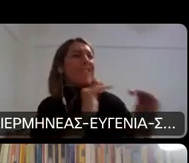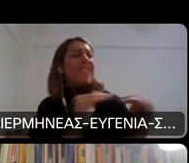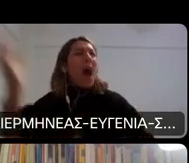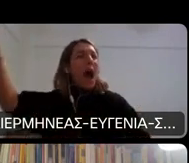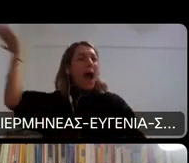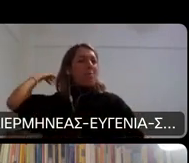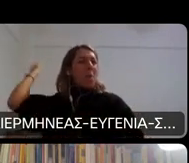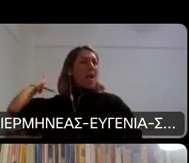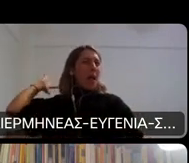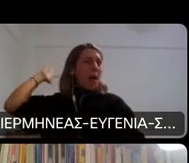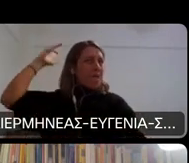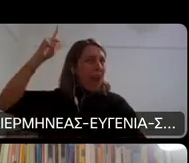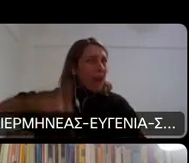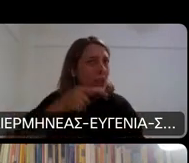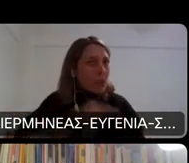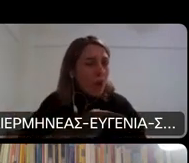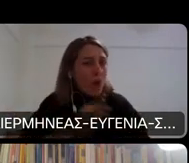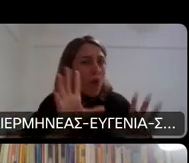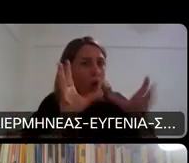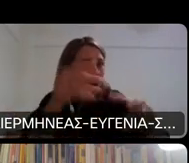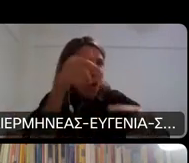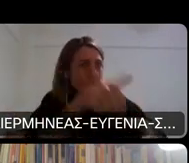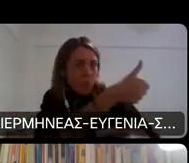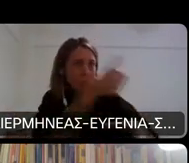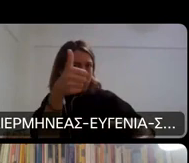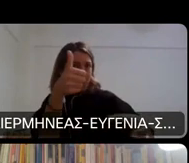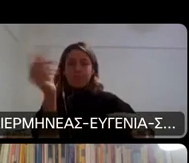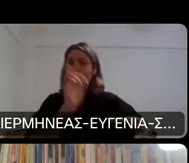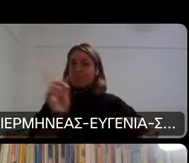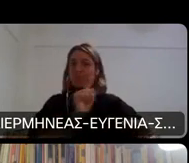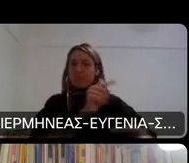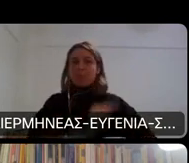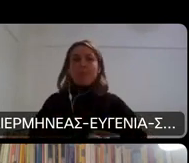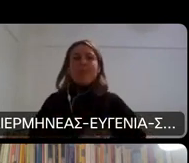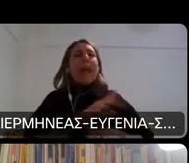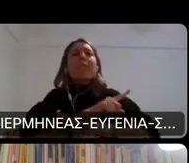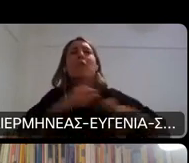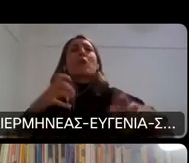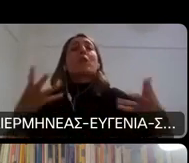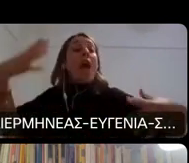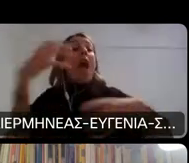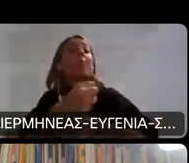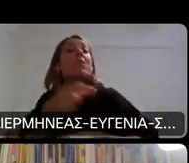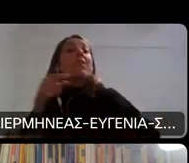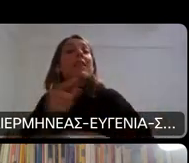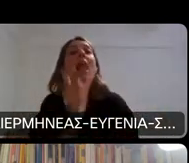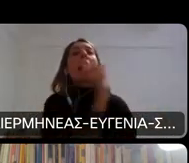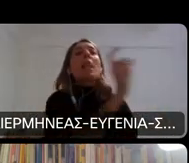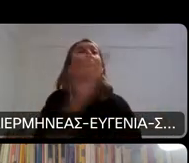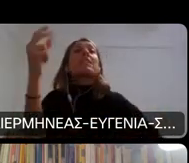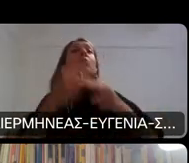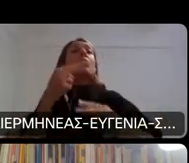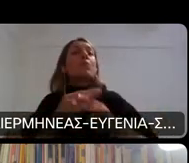προϋπάρχουσα και ούτω καθεξής κατηγορία, αλλά ως επίτευξη. Οι λέξεις κλειδιά εδώ